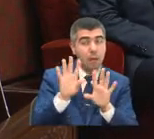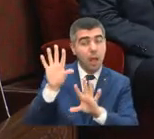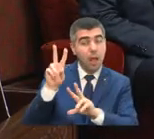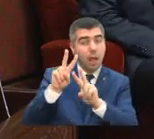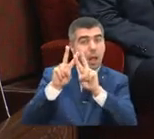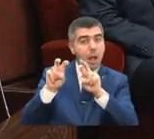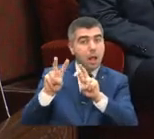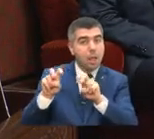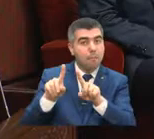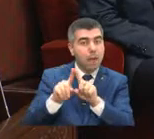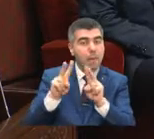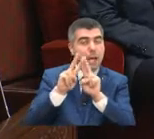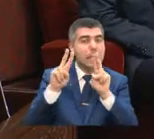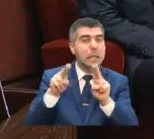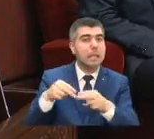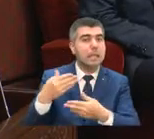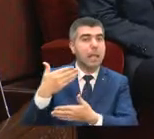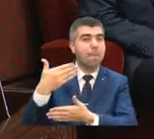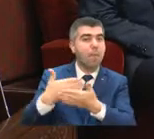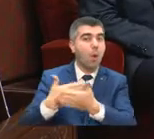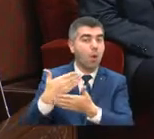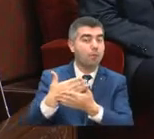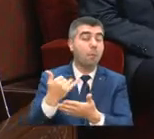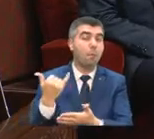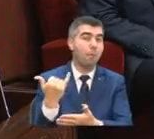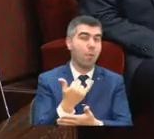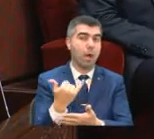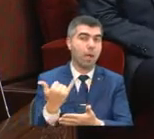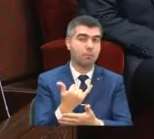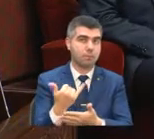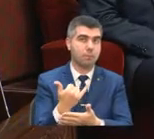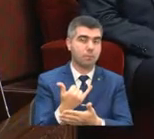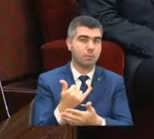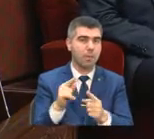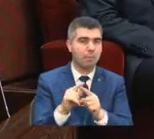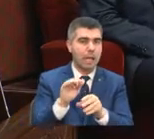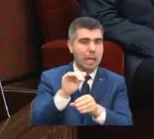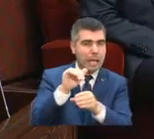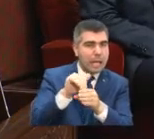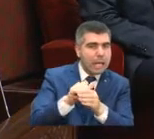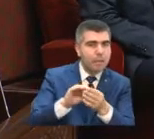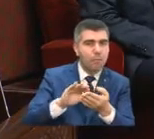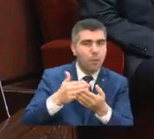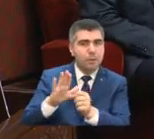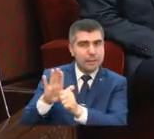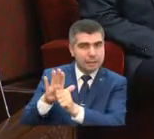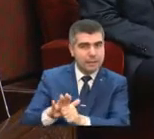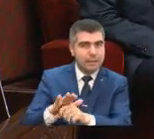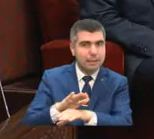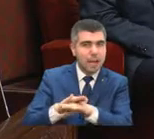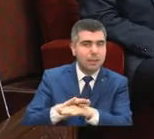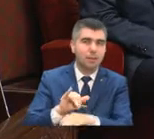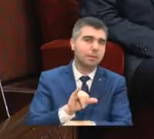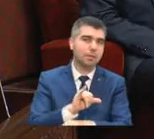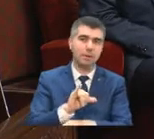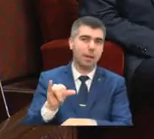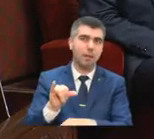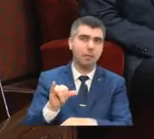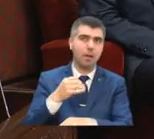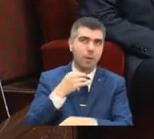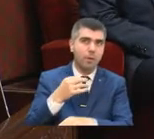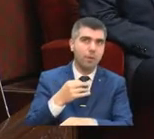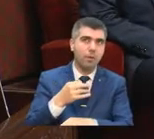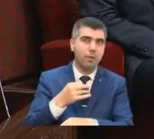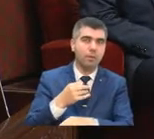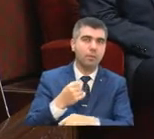أما المدخل ديال الحزبي ماشي حزبي، فيه واحد استهداف للعمل السياسي في المغرب، طبعا ماشي هو اللي كتقصده، ولكن